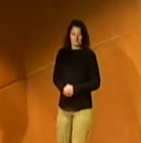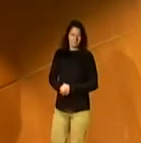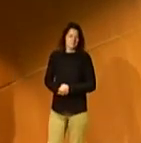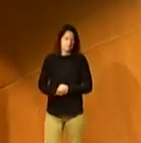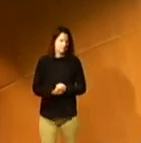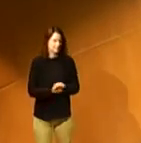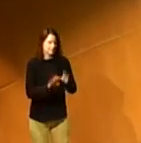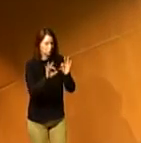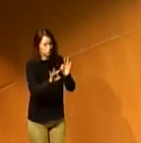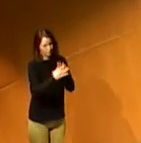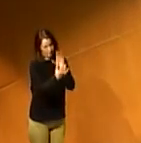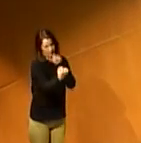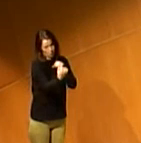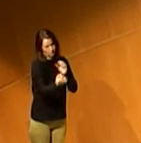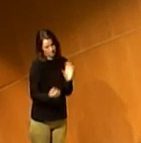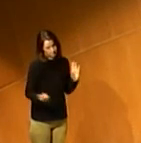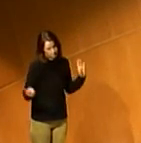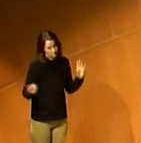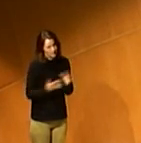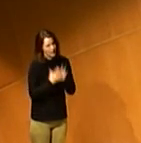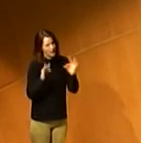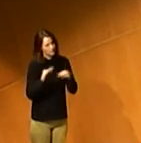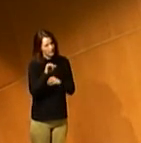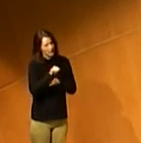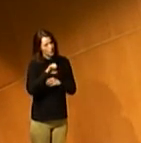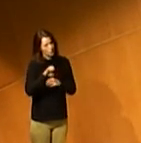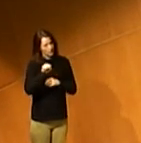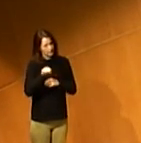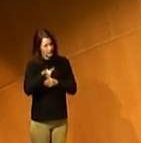Alors, au niveau des AESH, il y a une formation de 1 an.